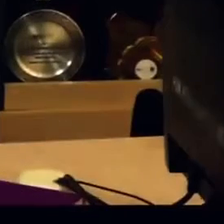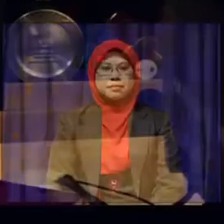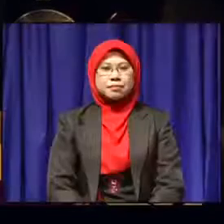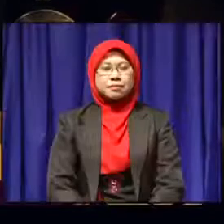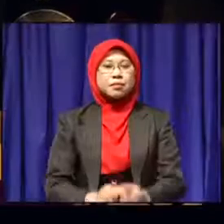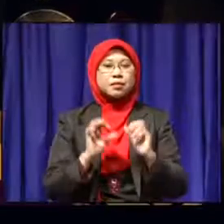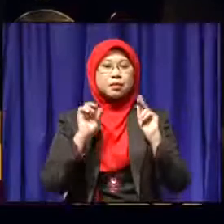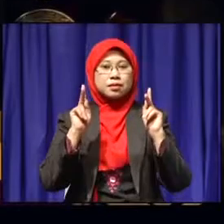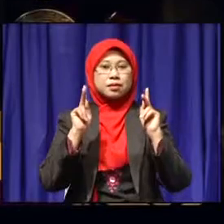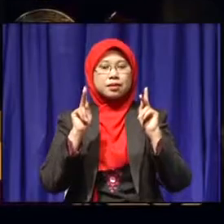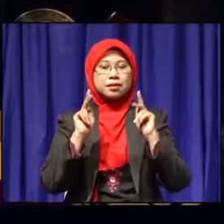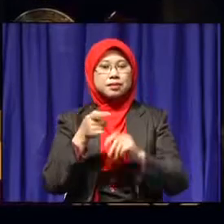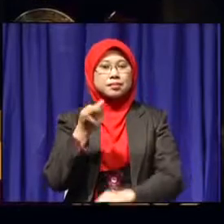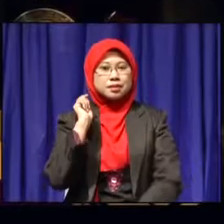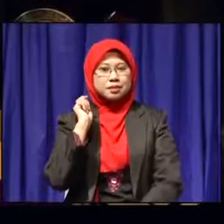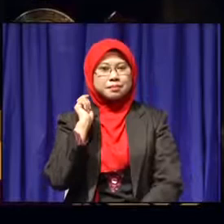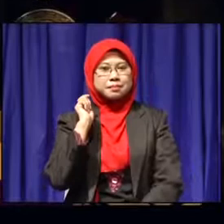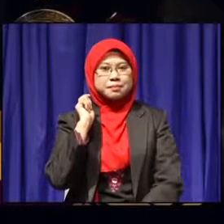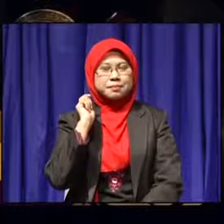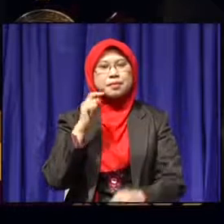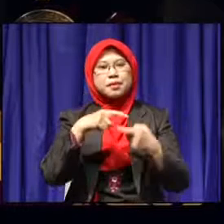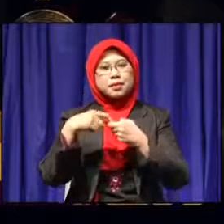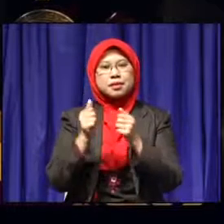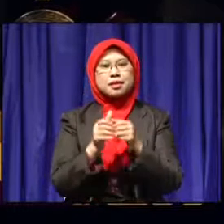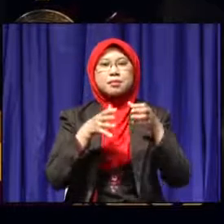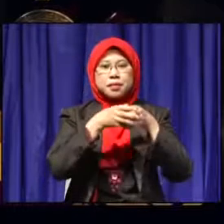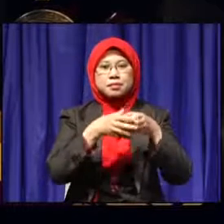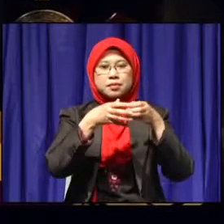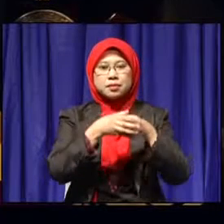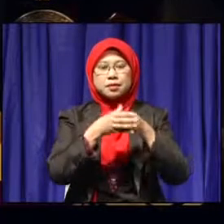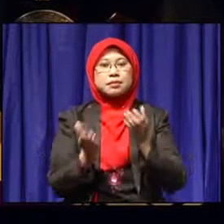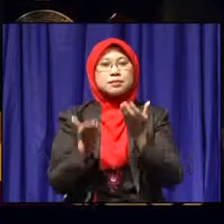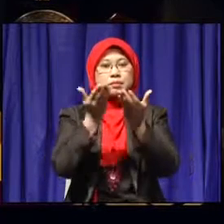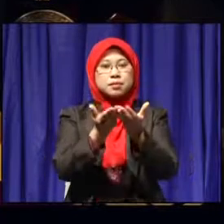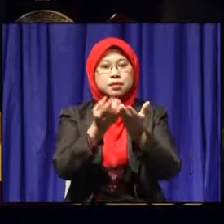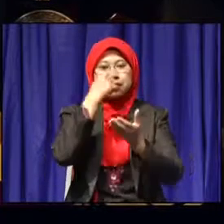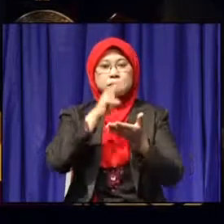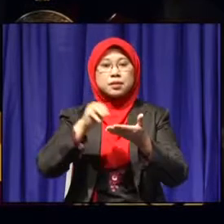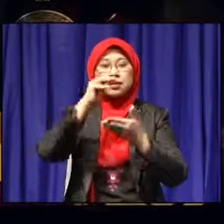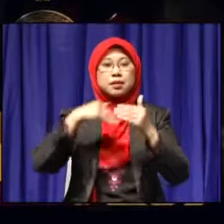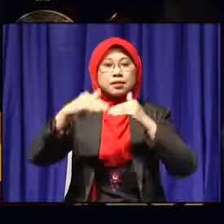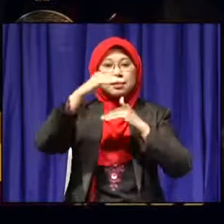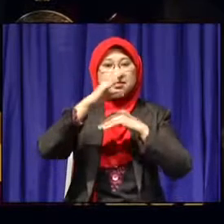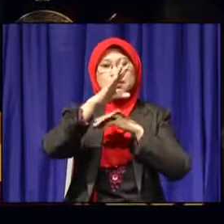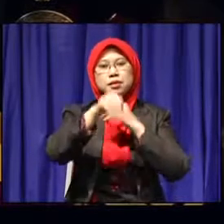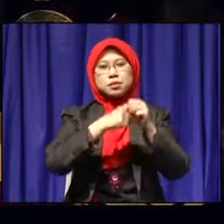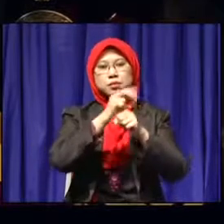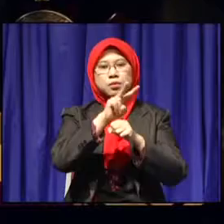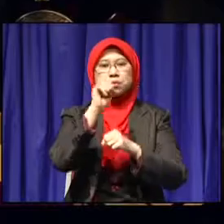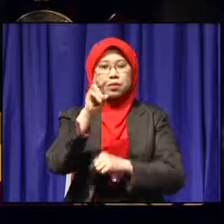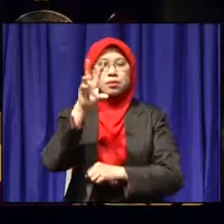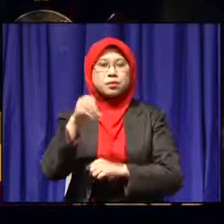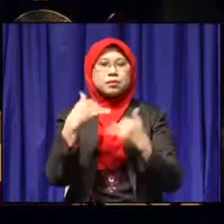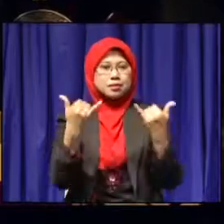indonesia-thailand demikianlah tadi sedikit pencerahan tentang pvc ditawarkan bagi menengah atas pada tahun goblok